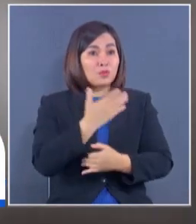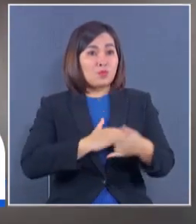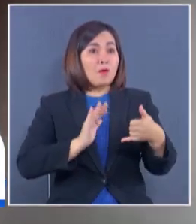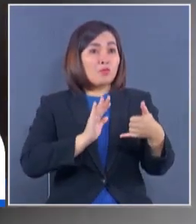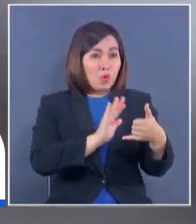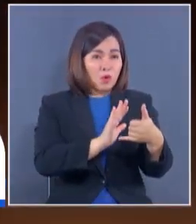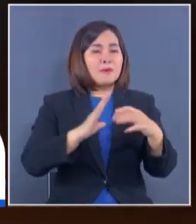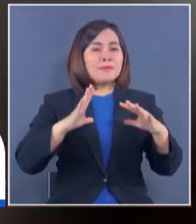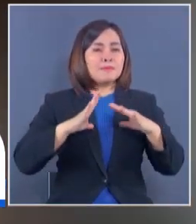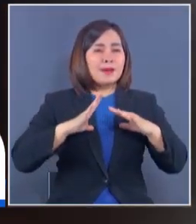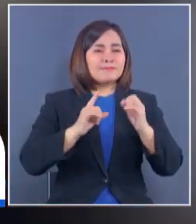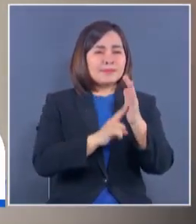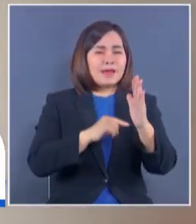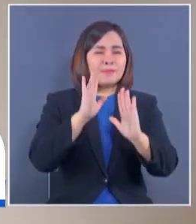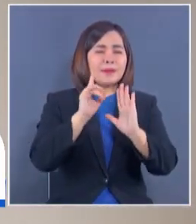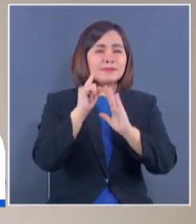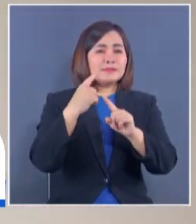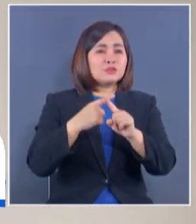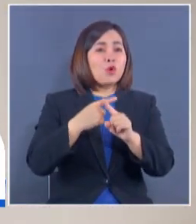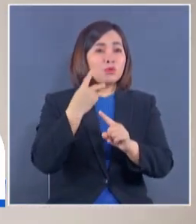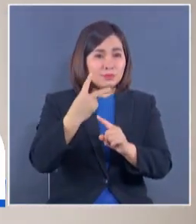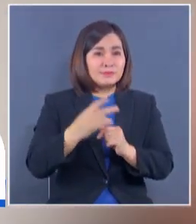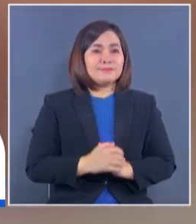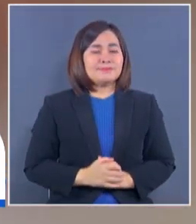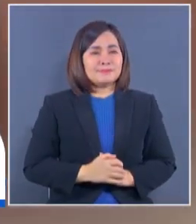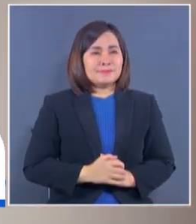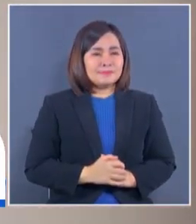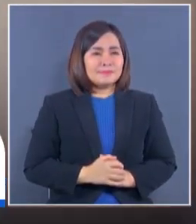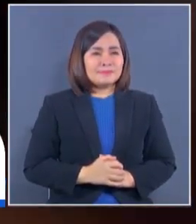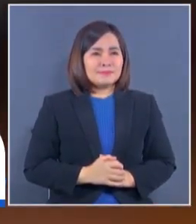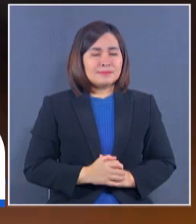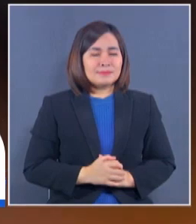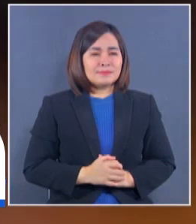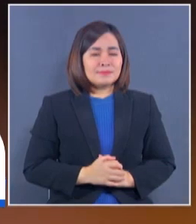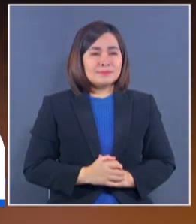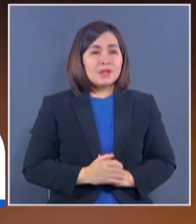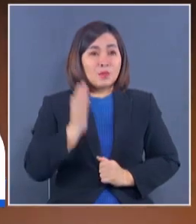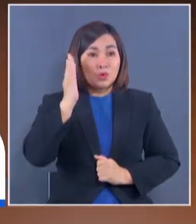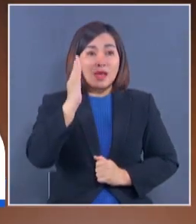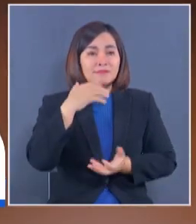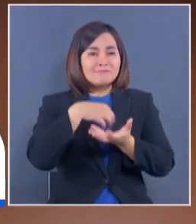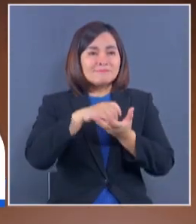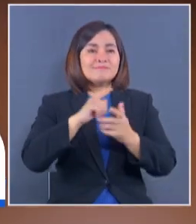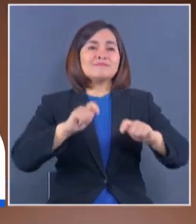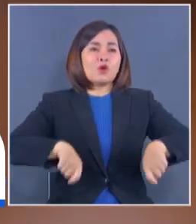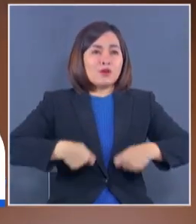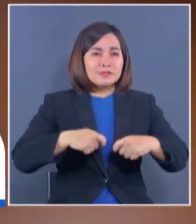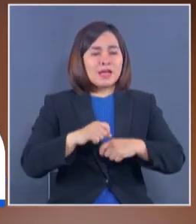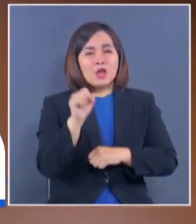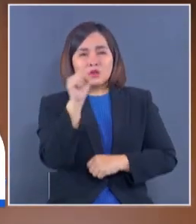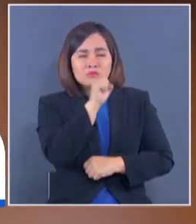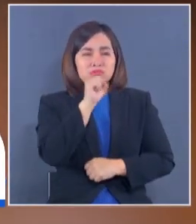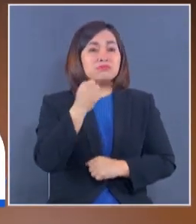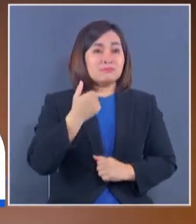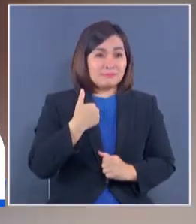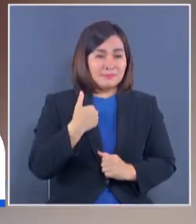าต้องพักฟื้นนานเกือบ2เดือนค่ะซึ่งอีกฝ่ายก็บอกว่าจะนั่งรถเข็นขึ้นเล่นคอนเสิร์ตที่รับไว้ก่อนหน้านี้ด้วย